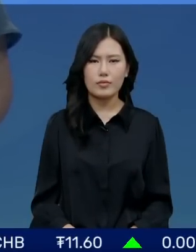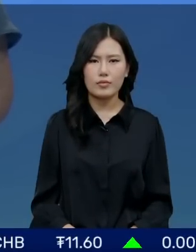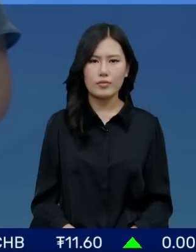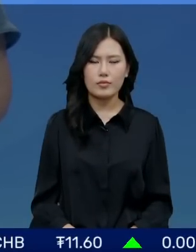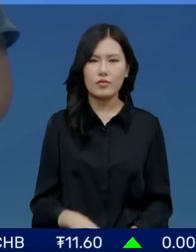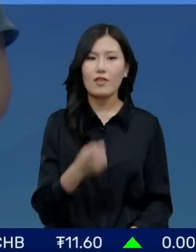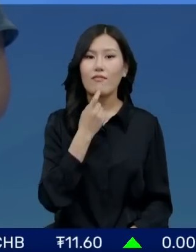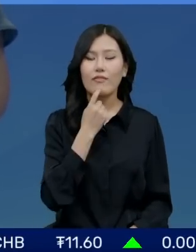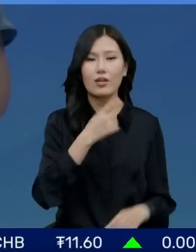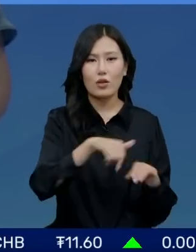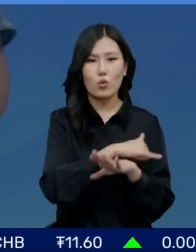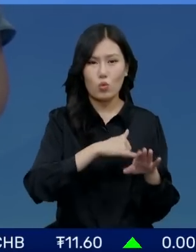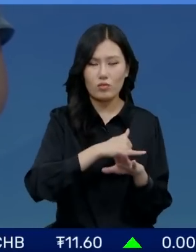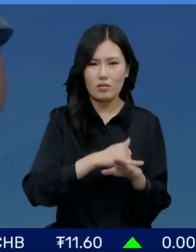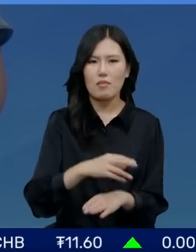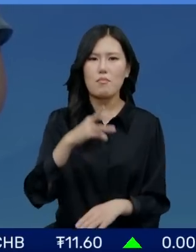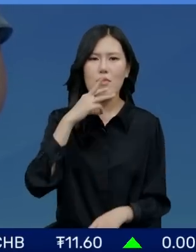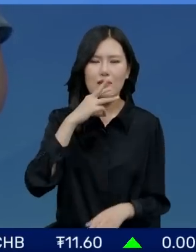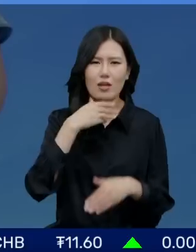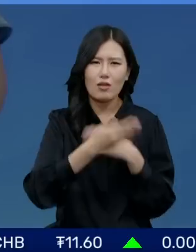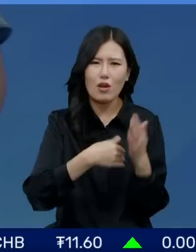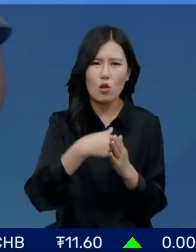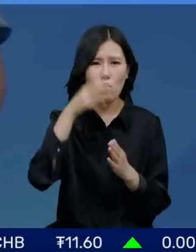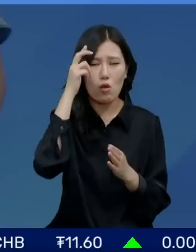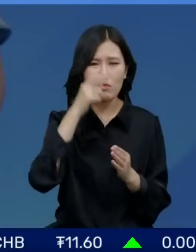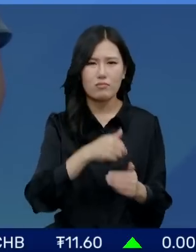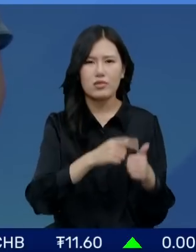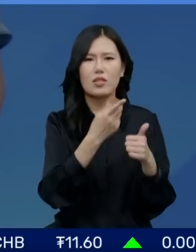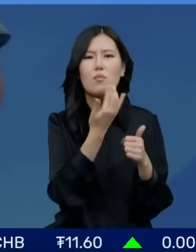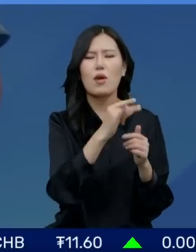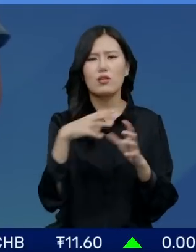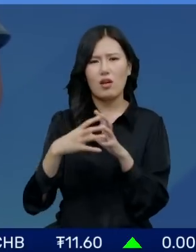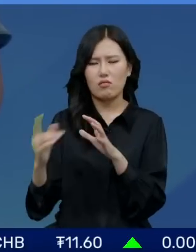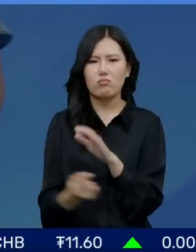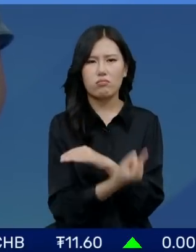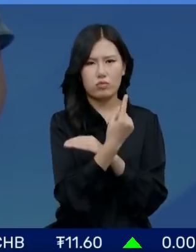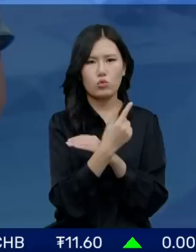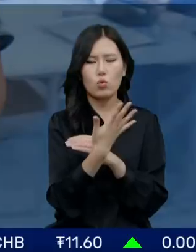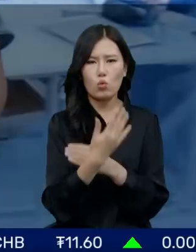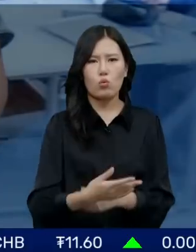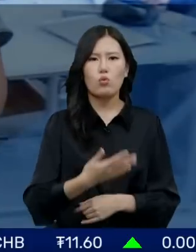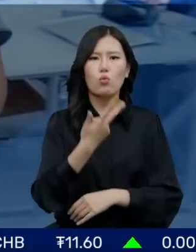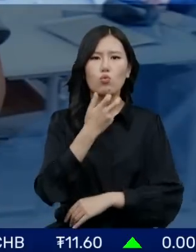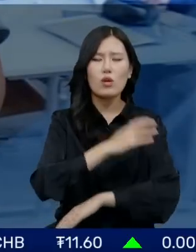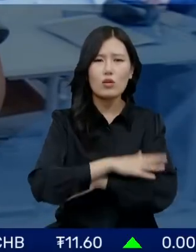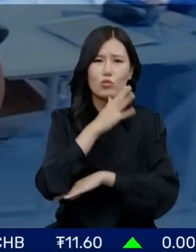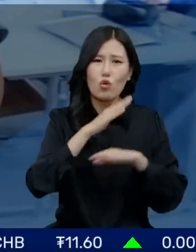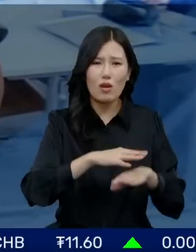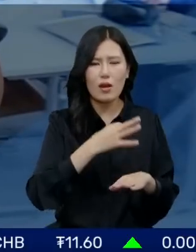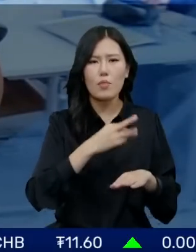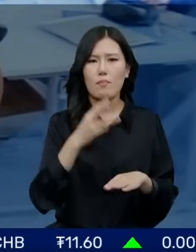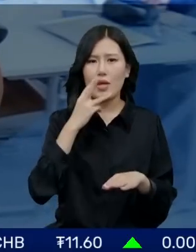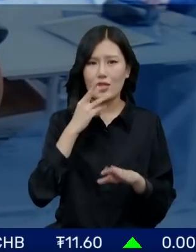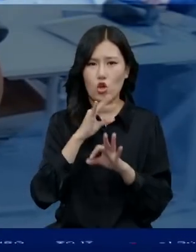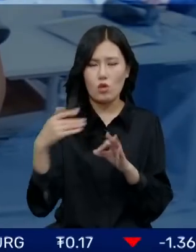Финланд улс дэлхийд мэдээллийн боловсролоор тэргүүлдэг. Учир нь тус улс баг сургуулийнхаа 3 дугаар ангиас эхлээд мэдээллийг хэрхэн